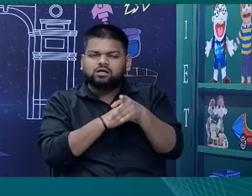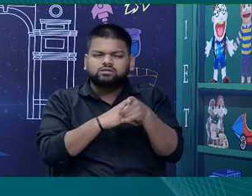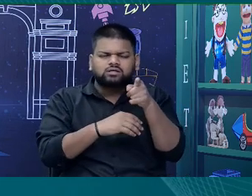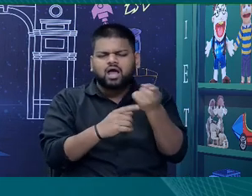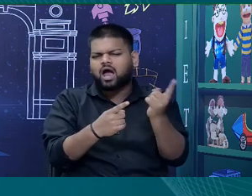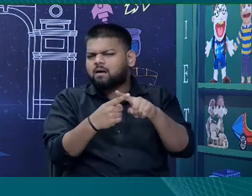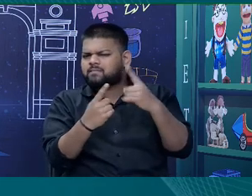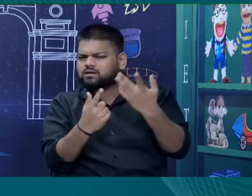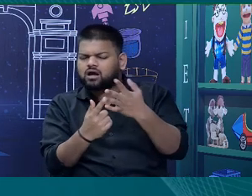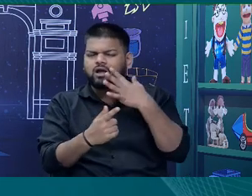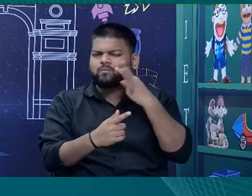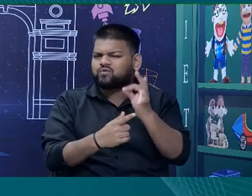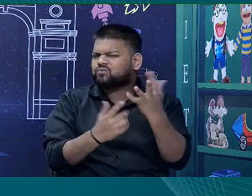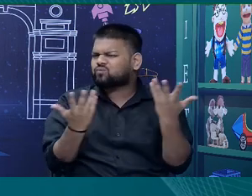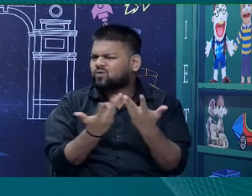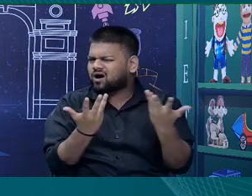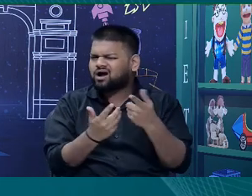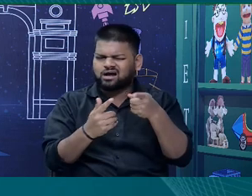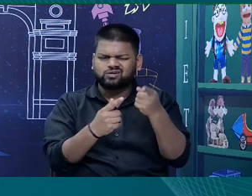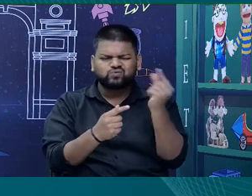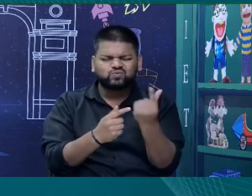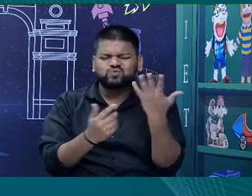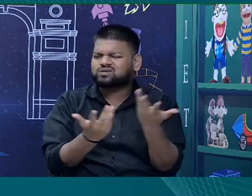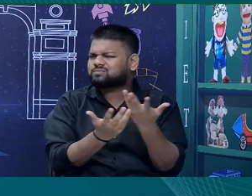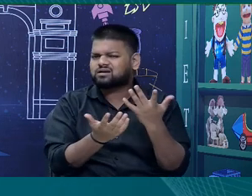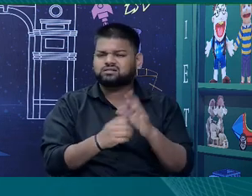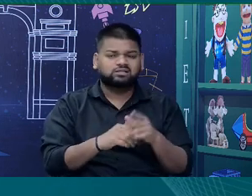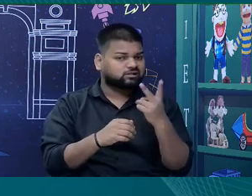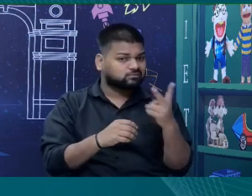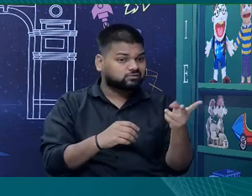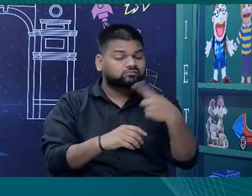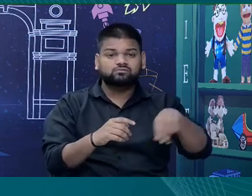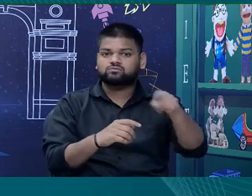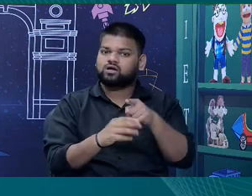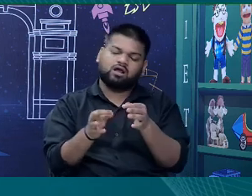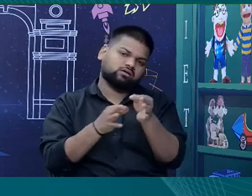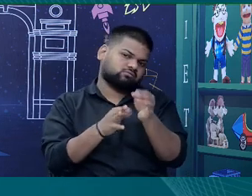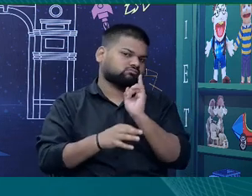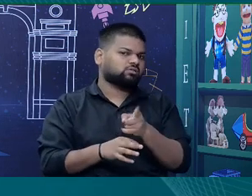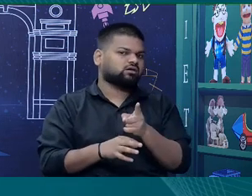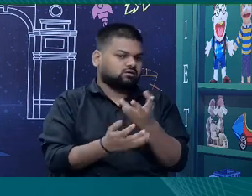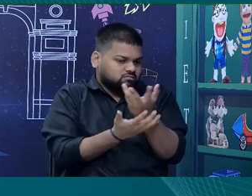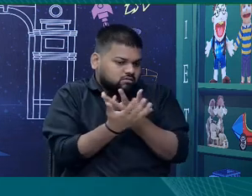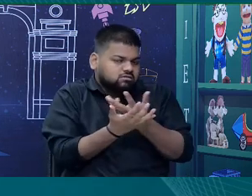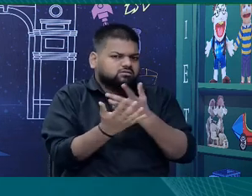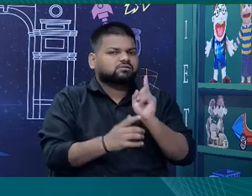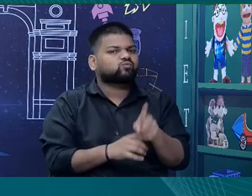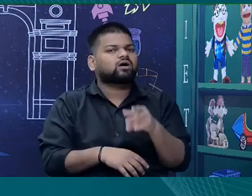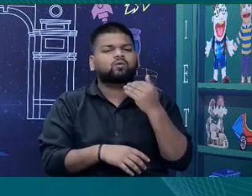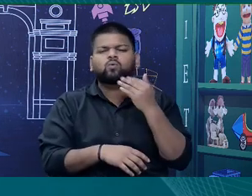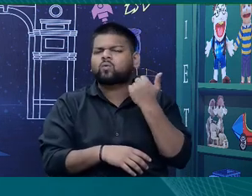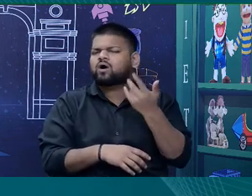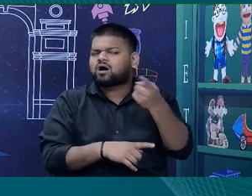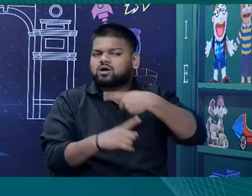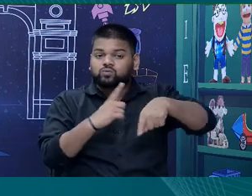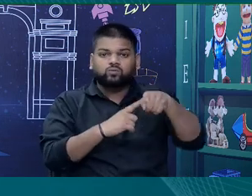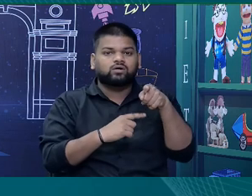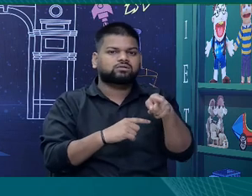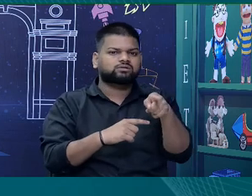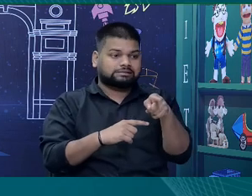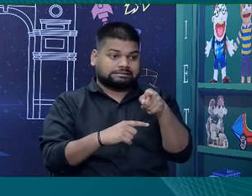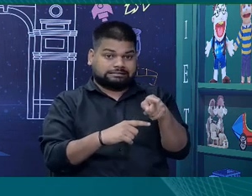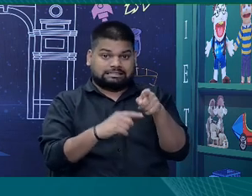करना चाहिए जिससे की क्लास का इंगेजमेंट और पार्टिसिपेशन भी बढ़ता है हम हमेशा सोचते रहते हैं की टॉपिक हमारी रियल लाइफ